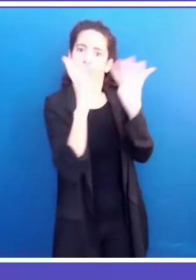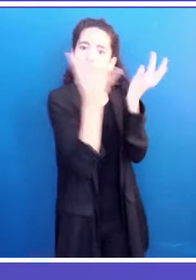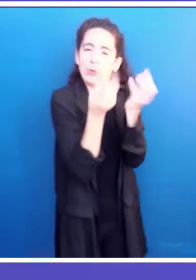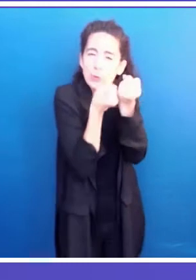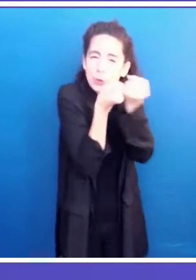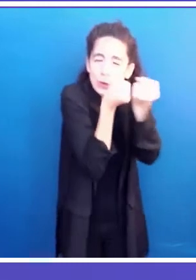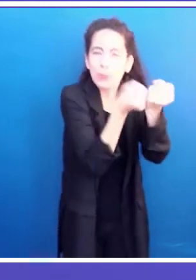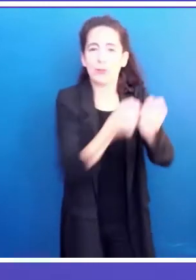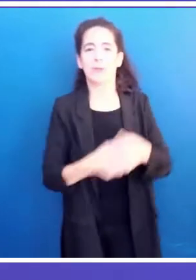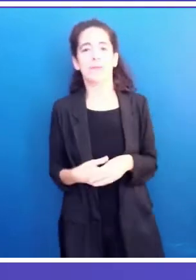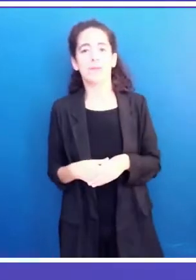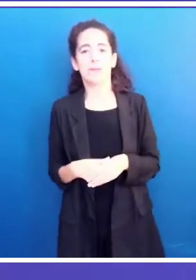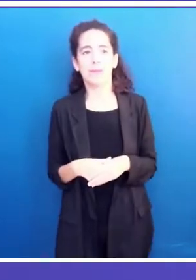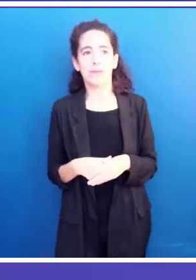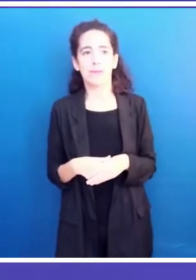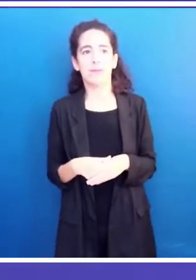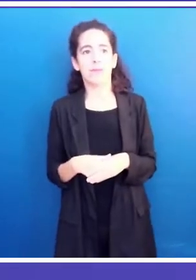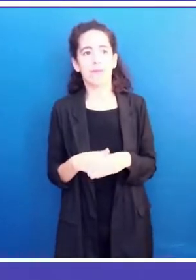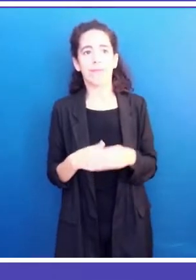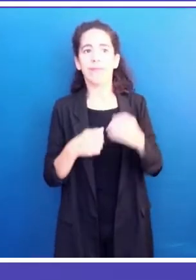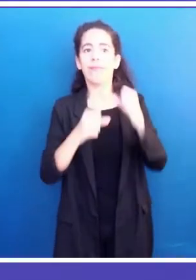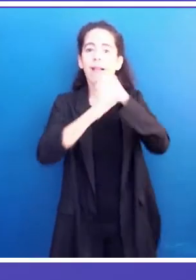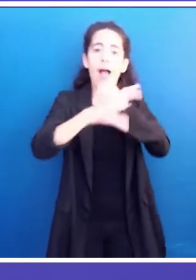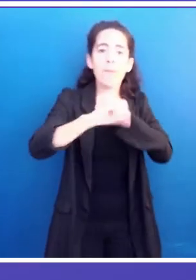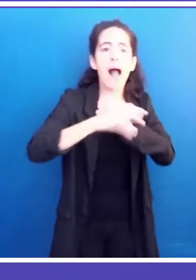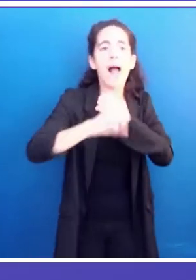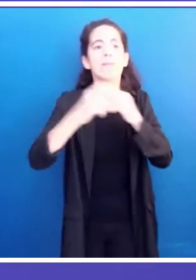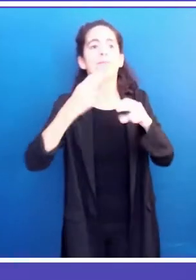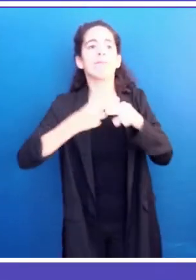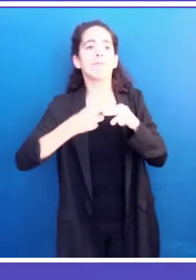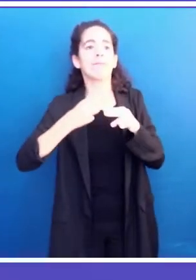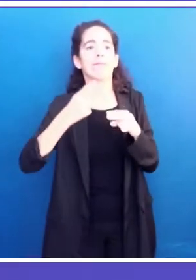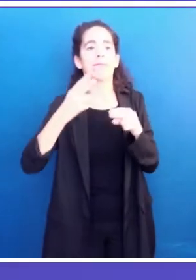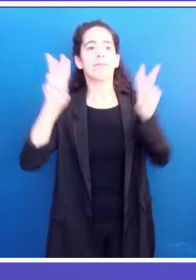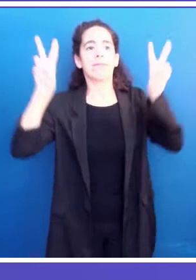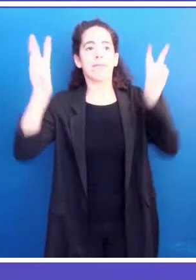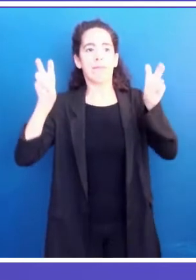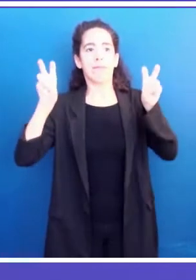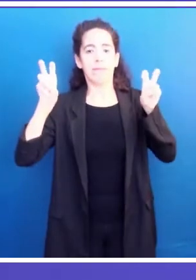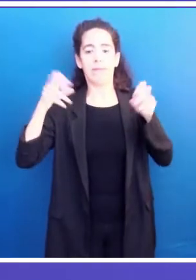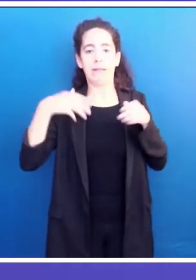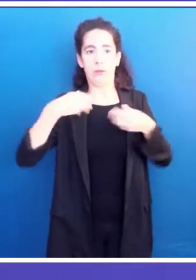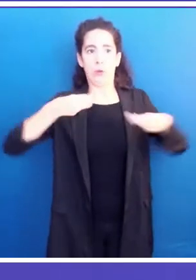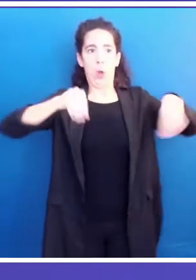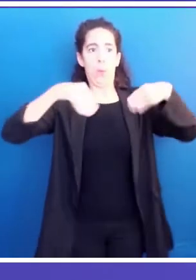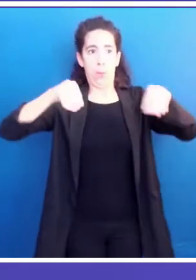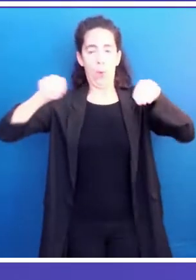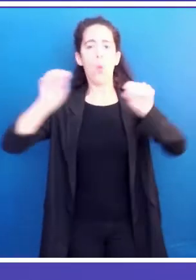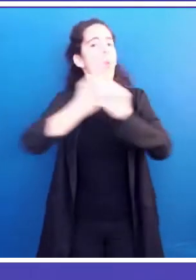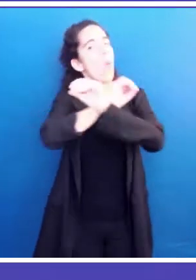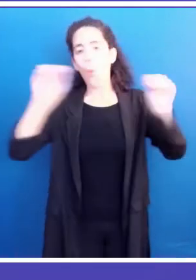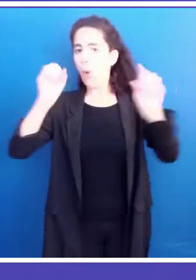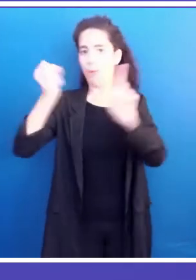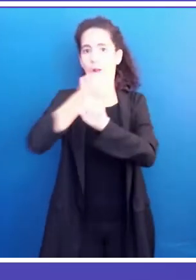المرأة كانت عالقة مع الجاني في نفس المنزل، وبالتالي قمنا بإطلاق